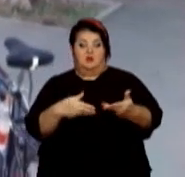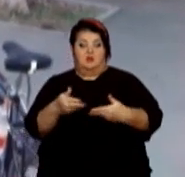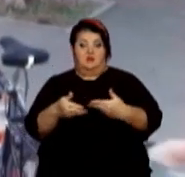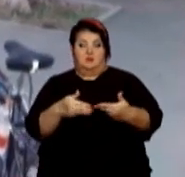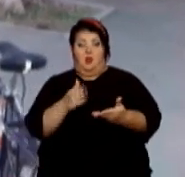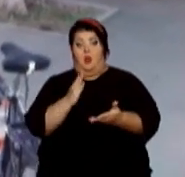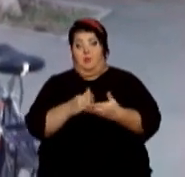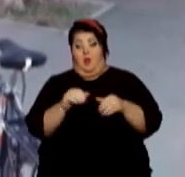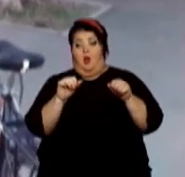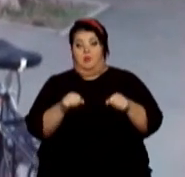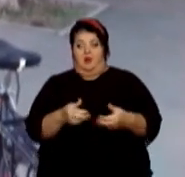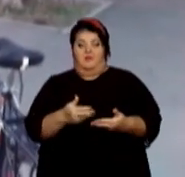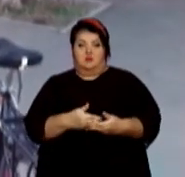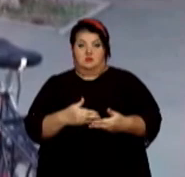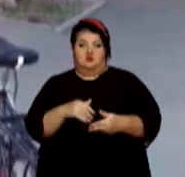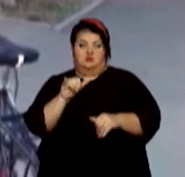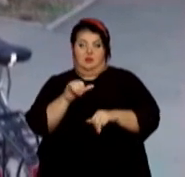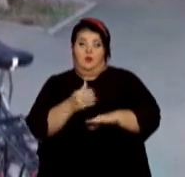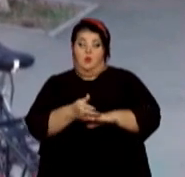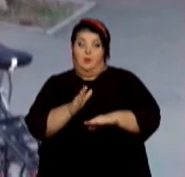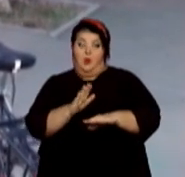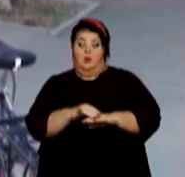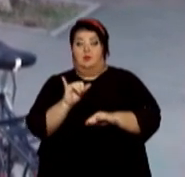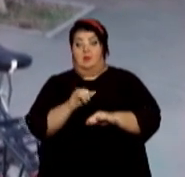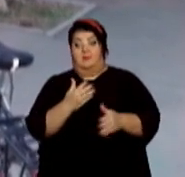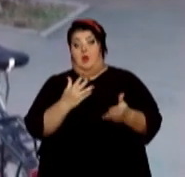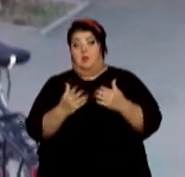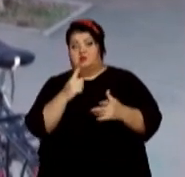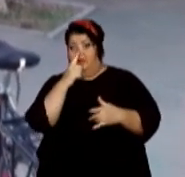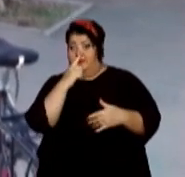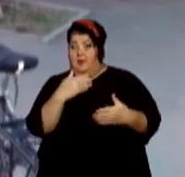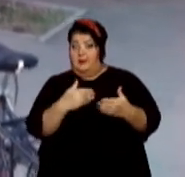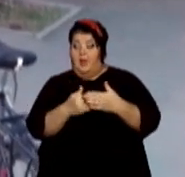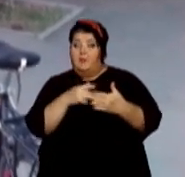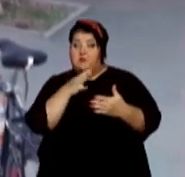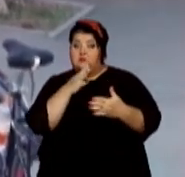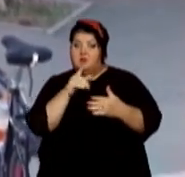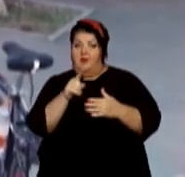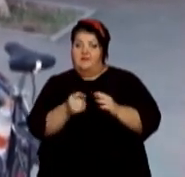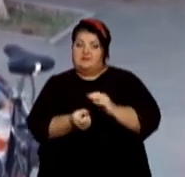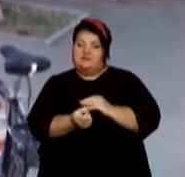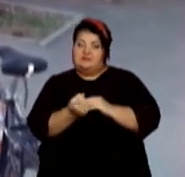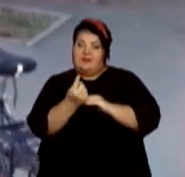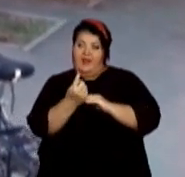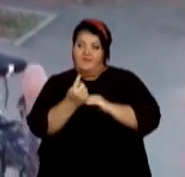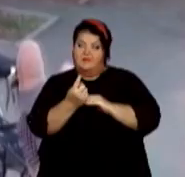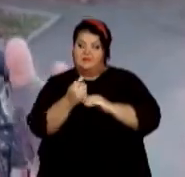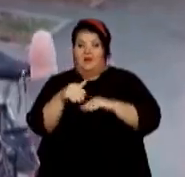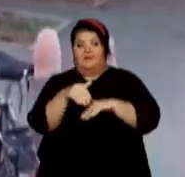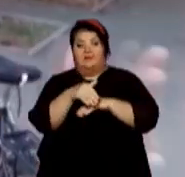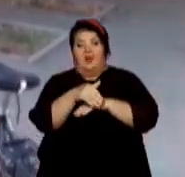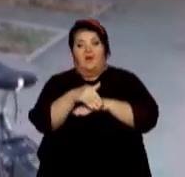право на життя і буття у Полтаві. І, можливо, найближчим часом він з'явиться на